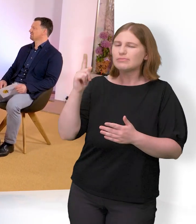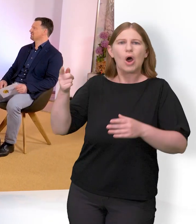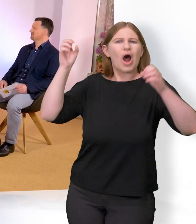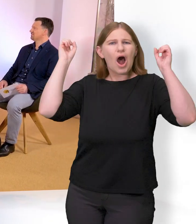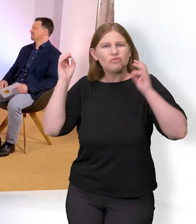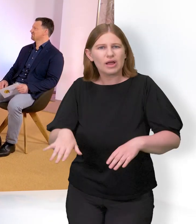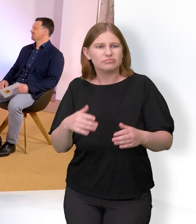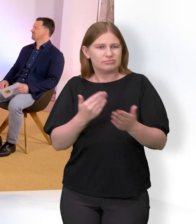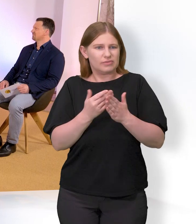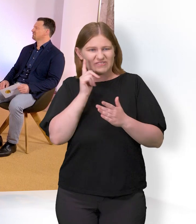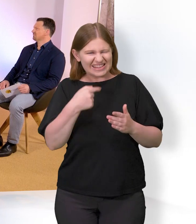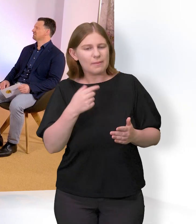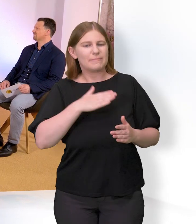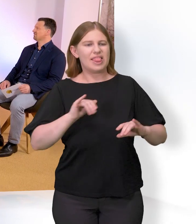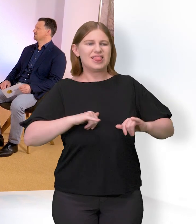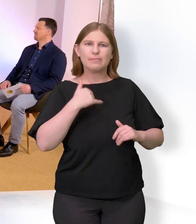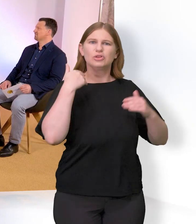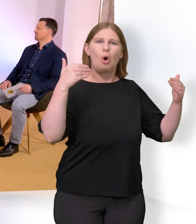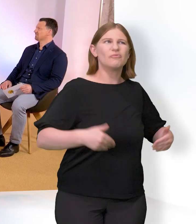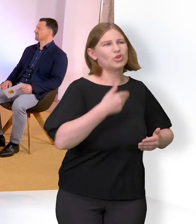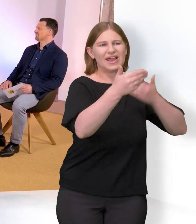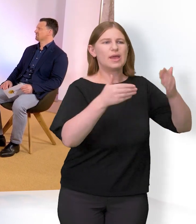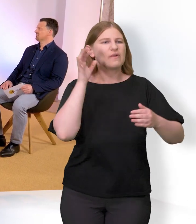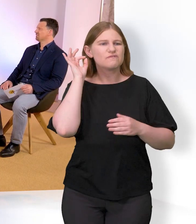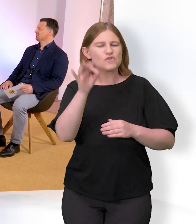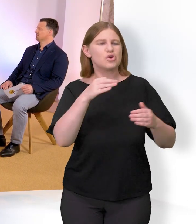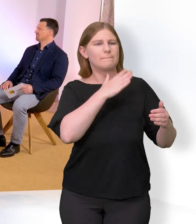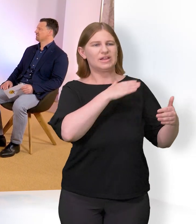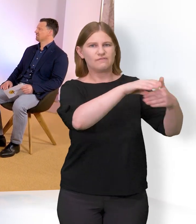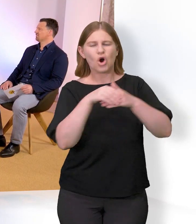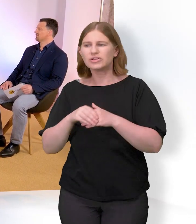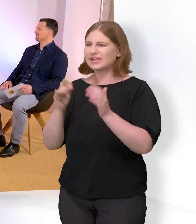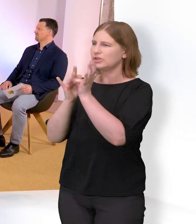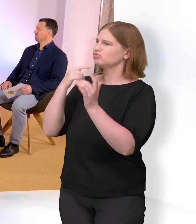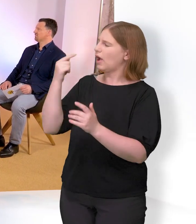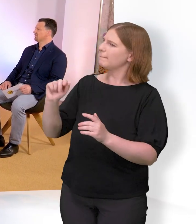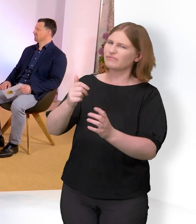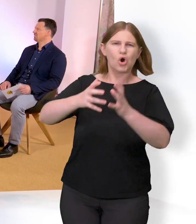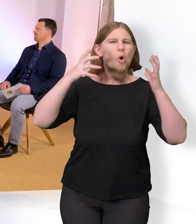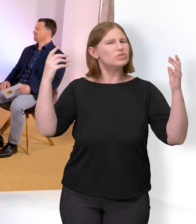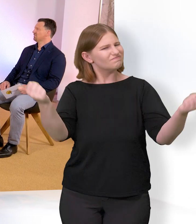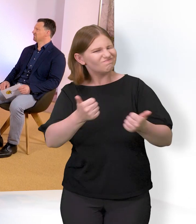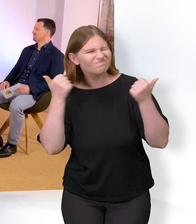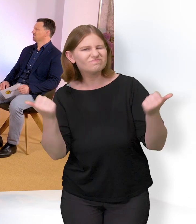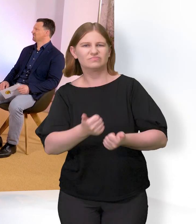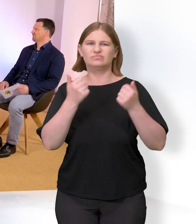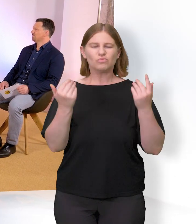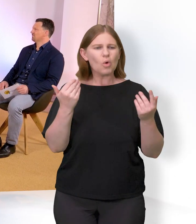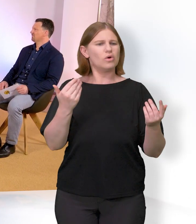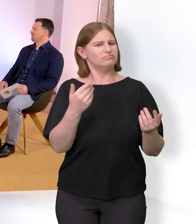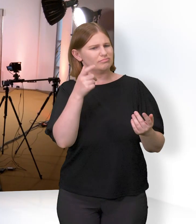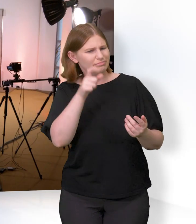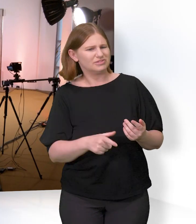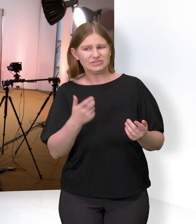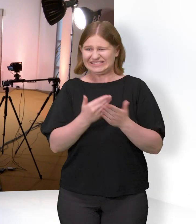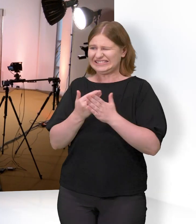Und wenn ich mein Leben gebe für meine Freunde, sagt Jesus, das ist Größeres gibt es nicht, als dass ein Mensch sein Leben gibt für seine Freunde. Und das hat Jesus für